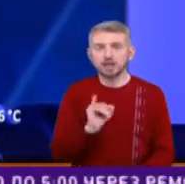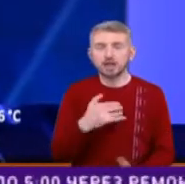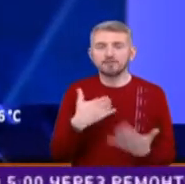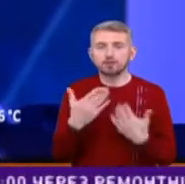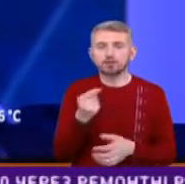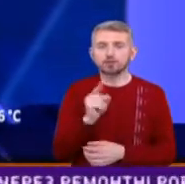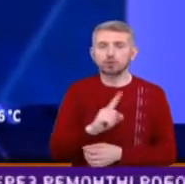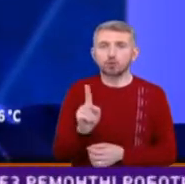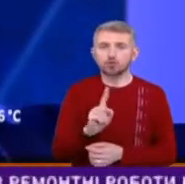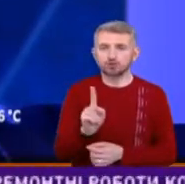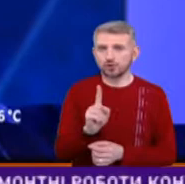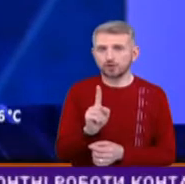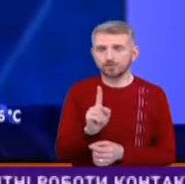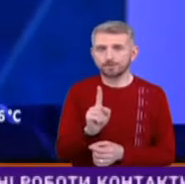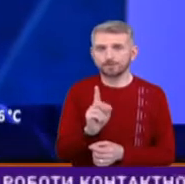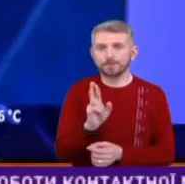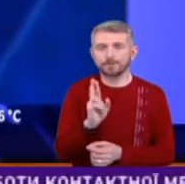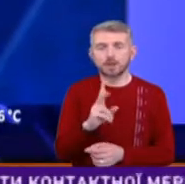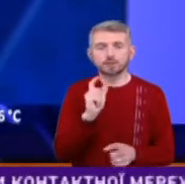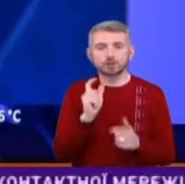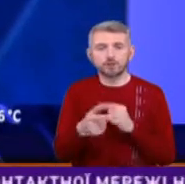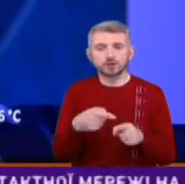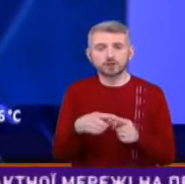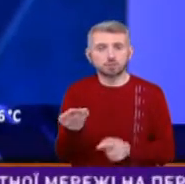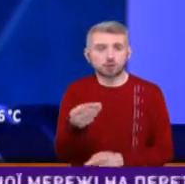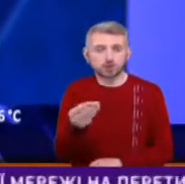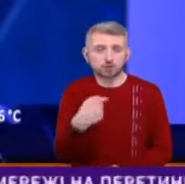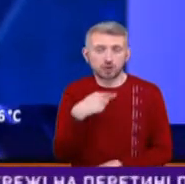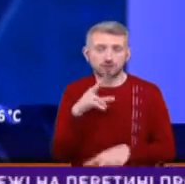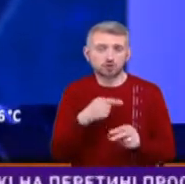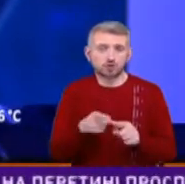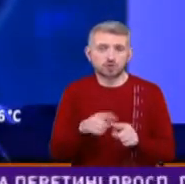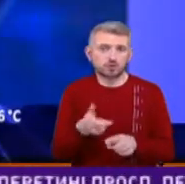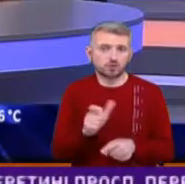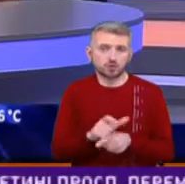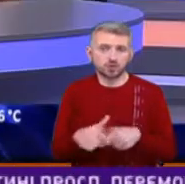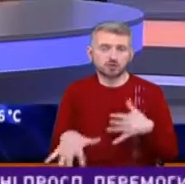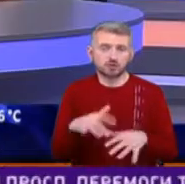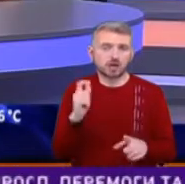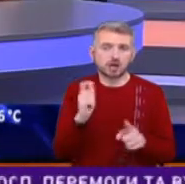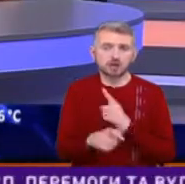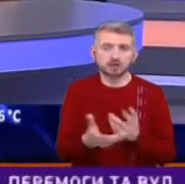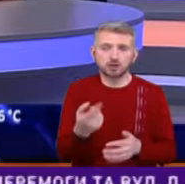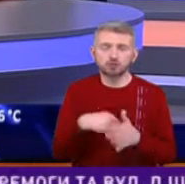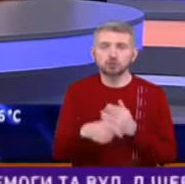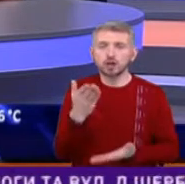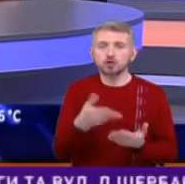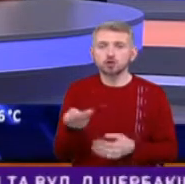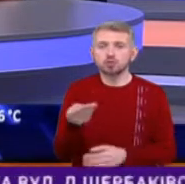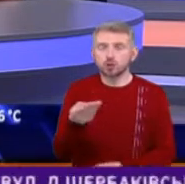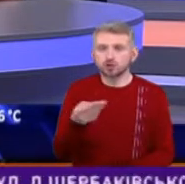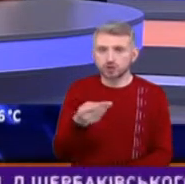відносно того, що як відреагував на це Порошенко, я вважаю, що це дуже слабка реакція. Тому що якщо